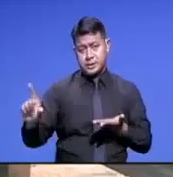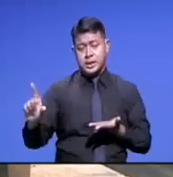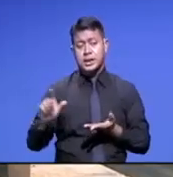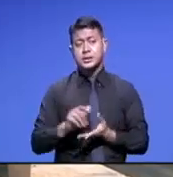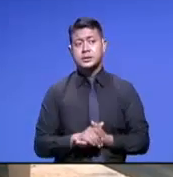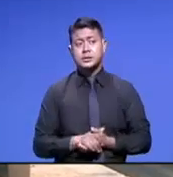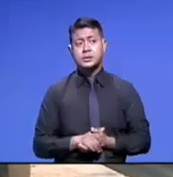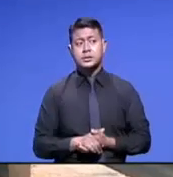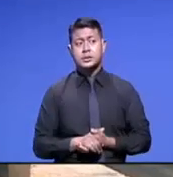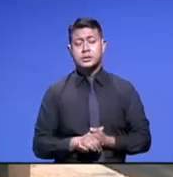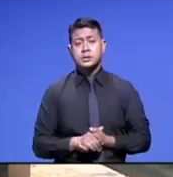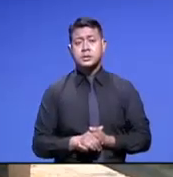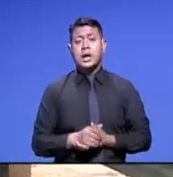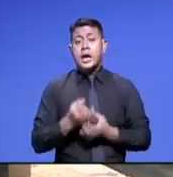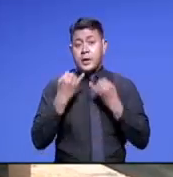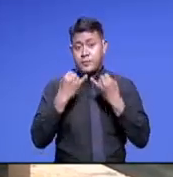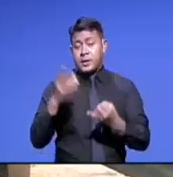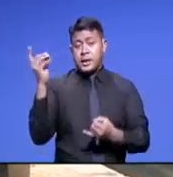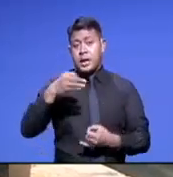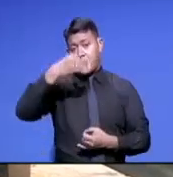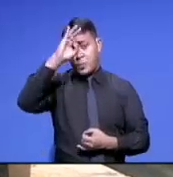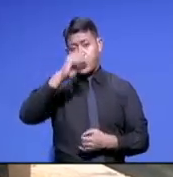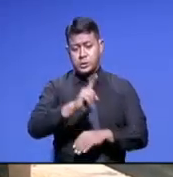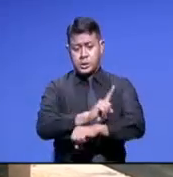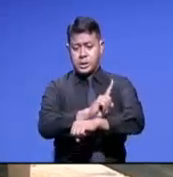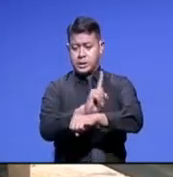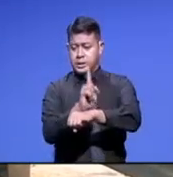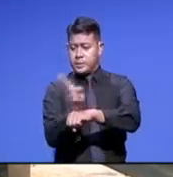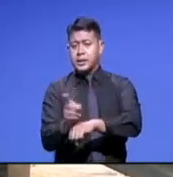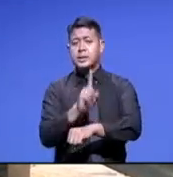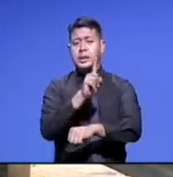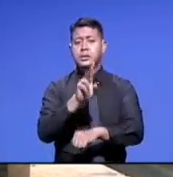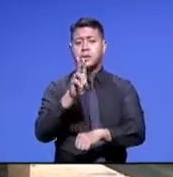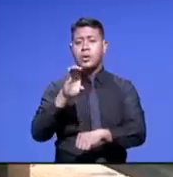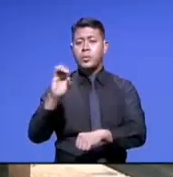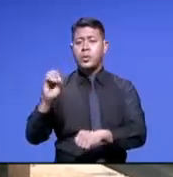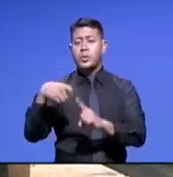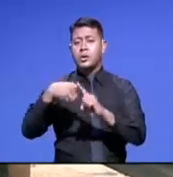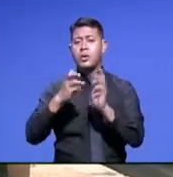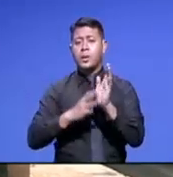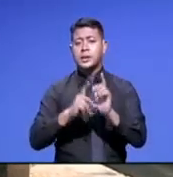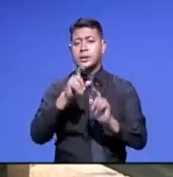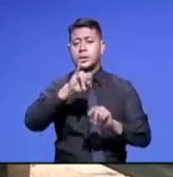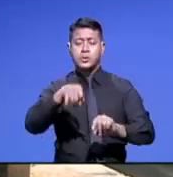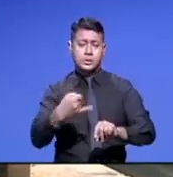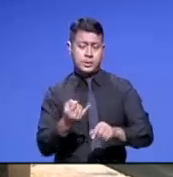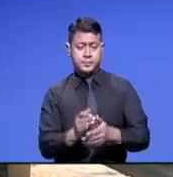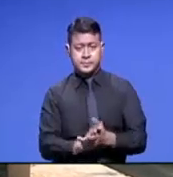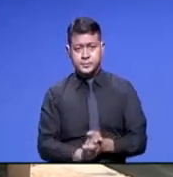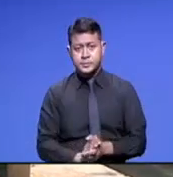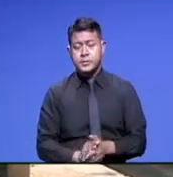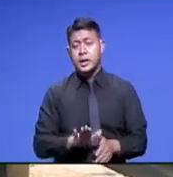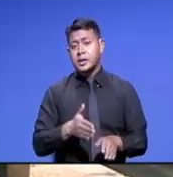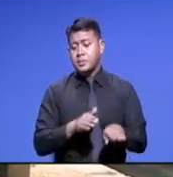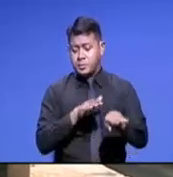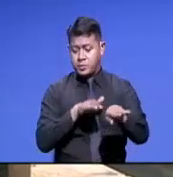yang saya dapatkan dari pihak kepolisian, bahkan kecepatan kendaraan bisa mencapai 120 km per jam. Namun penumpukan